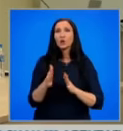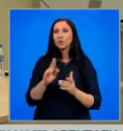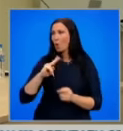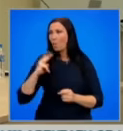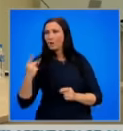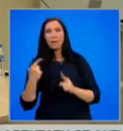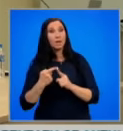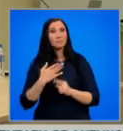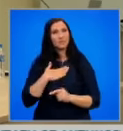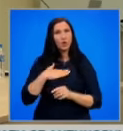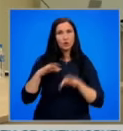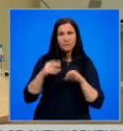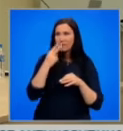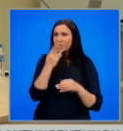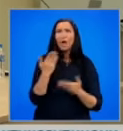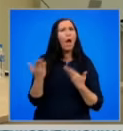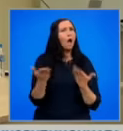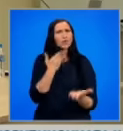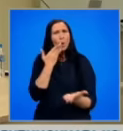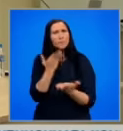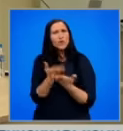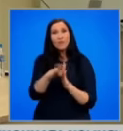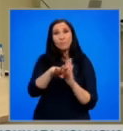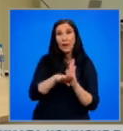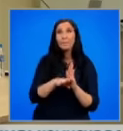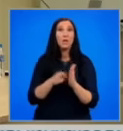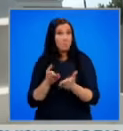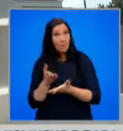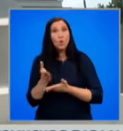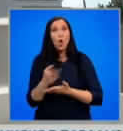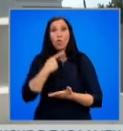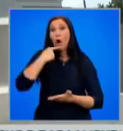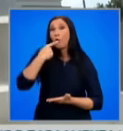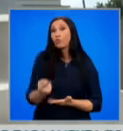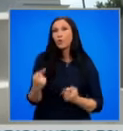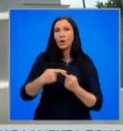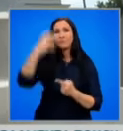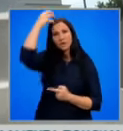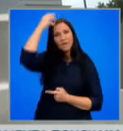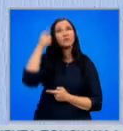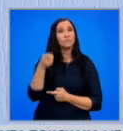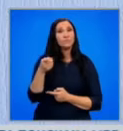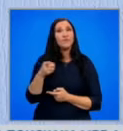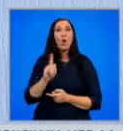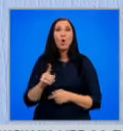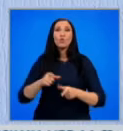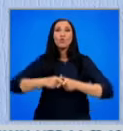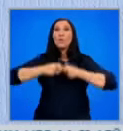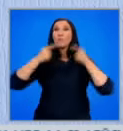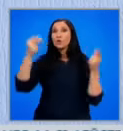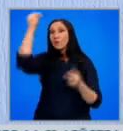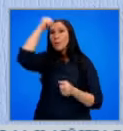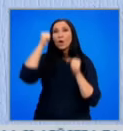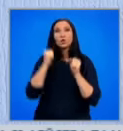избиратели, да видят какво са обещали в своите програми и да подходят отговорно към държавата. Това, което Демократична